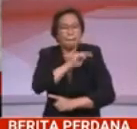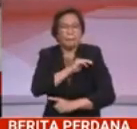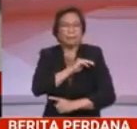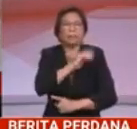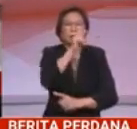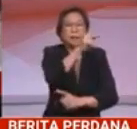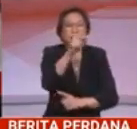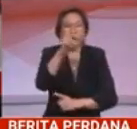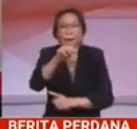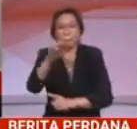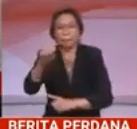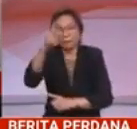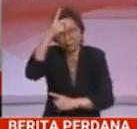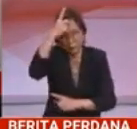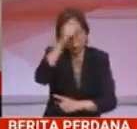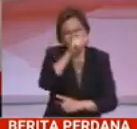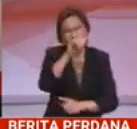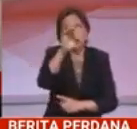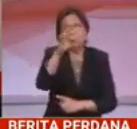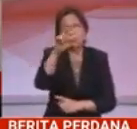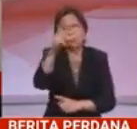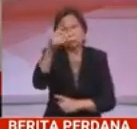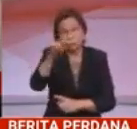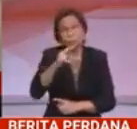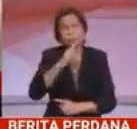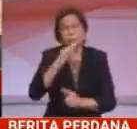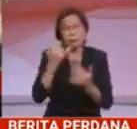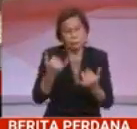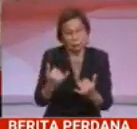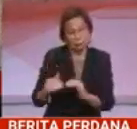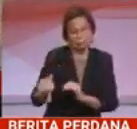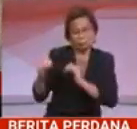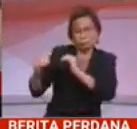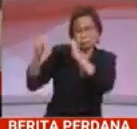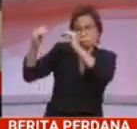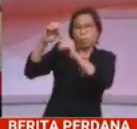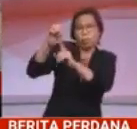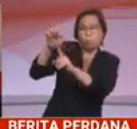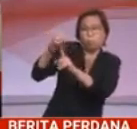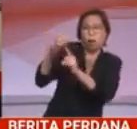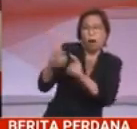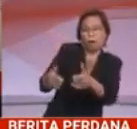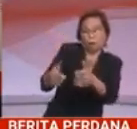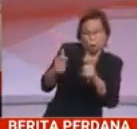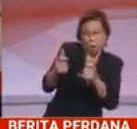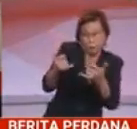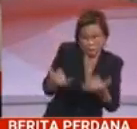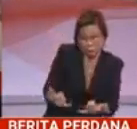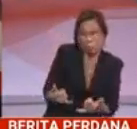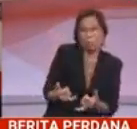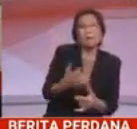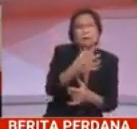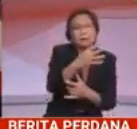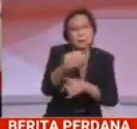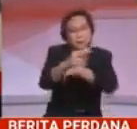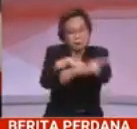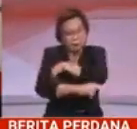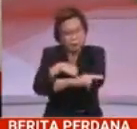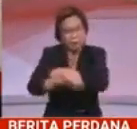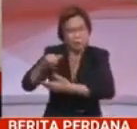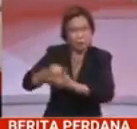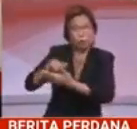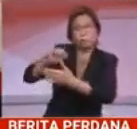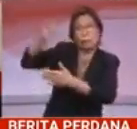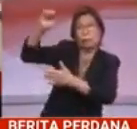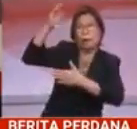Saifuddin Abdullah buat masih ini naik taraf kemudahan capaian internet akan disegerakan apatah lagi negeri itu